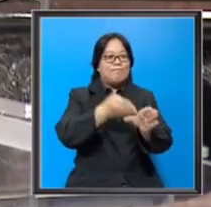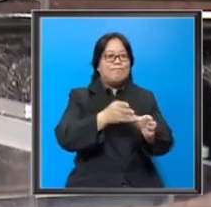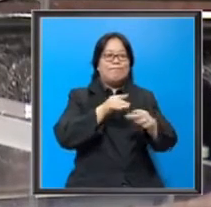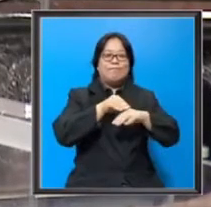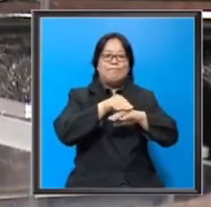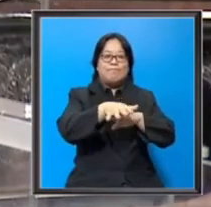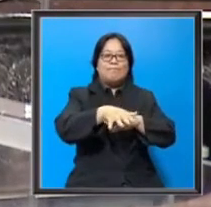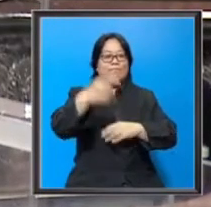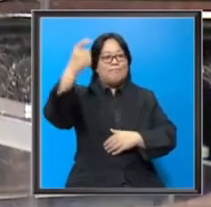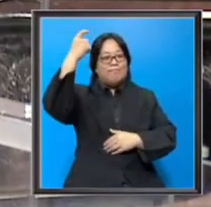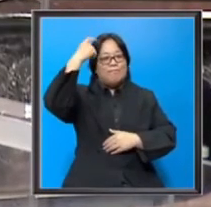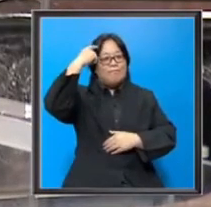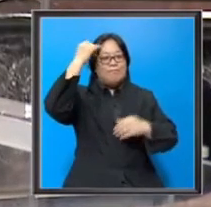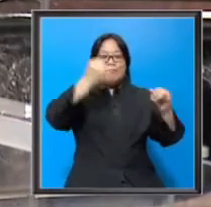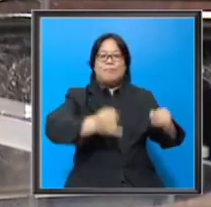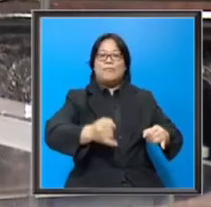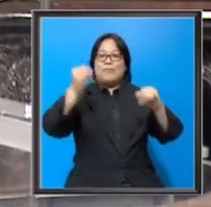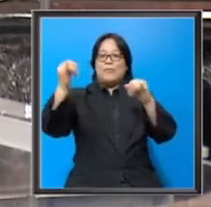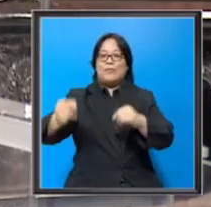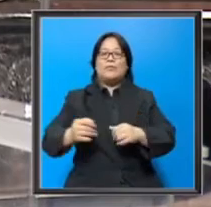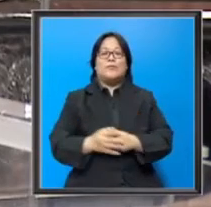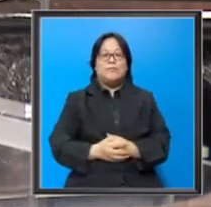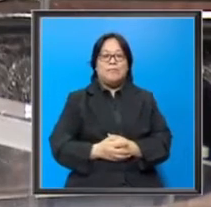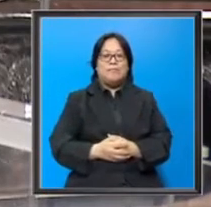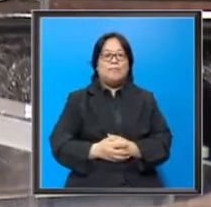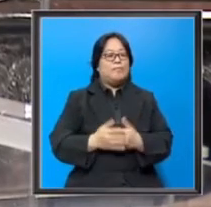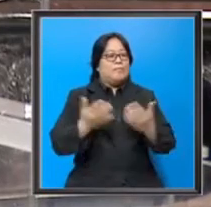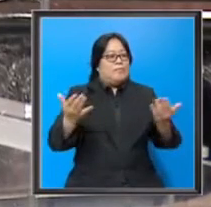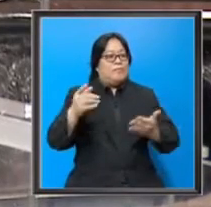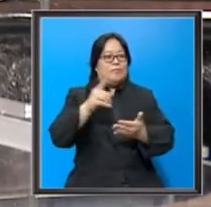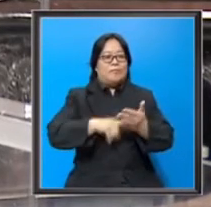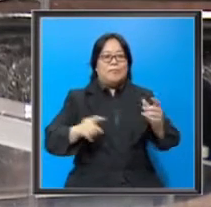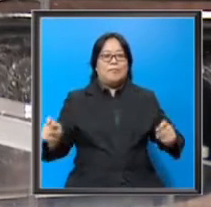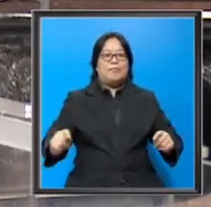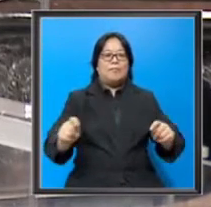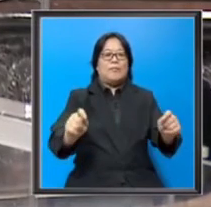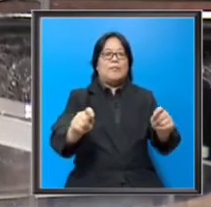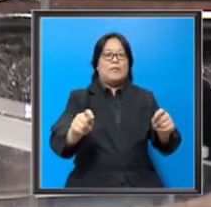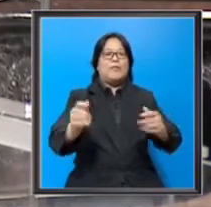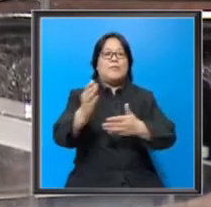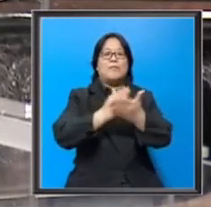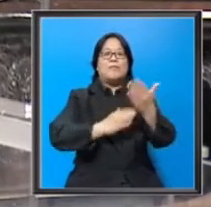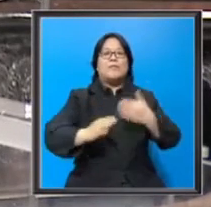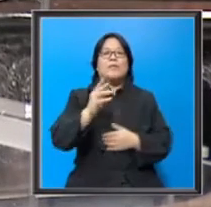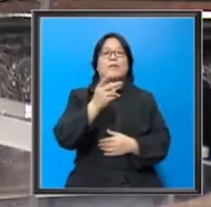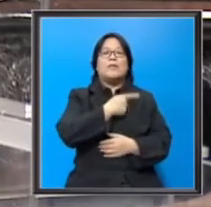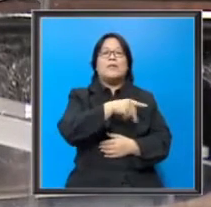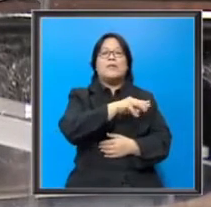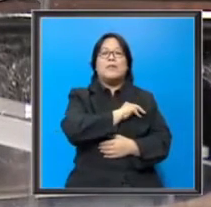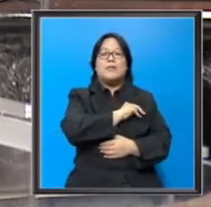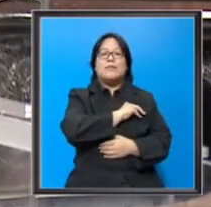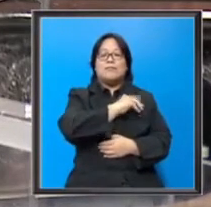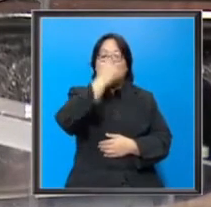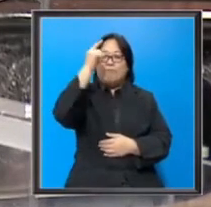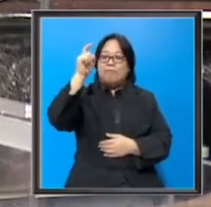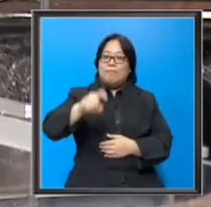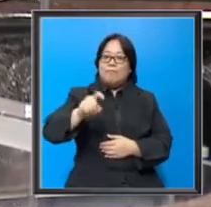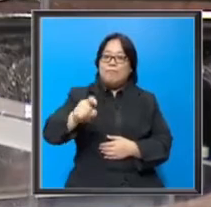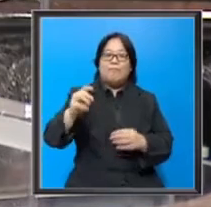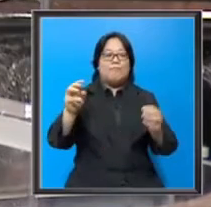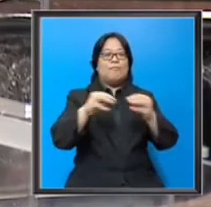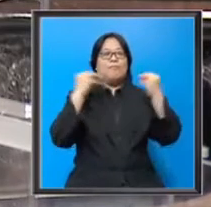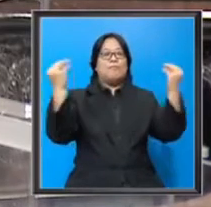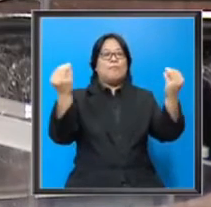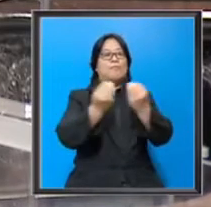perpus Sejahtera Mentos Tengah individu oleh itu apakah tindakannya dijalankan oleh Pak kementerian dan memastikan